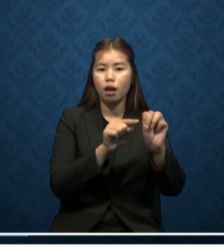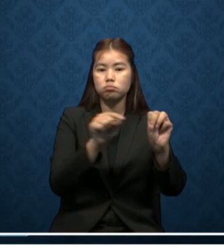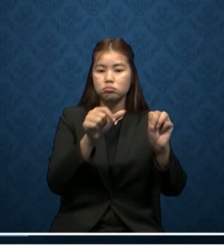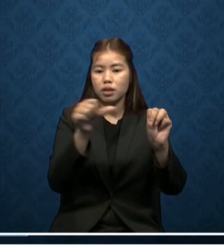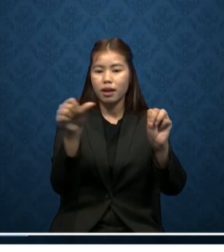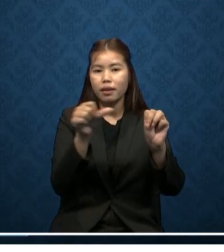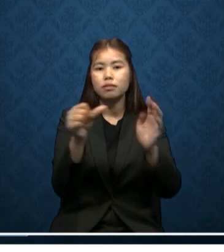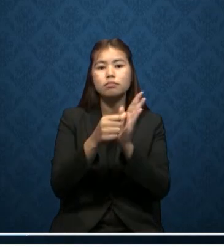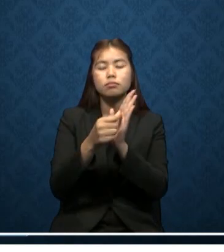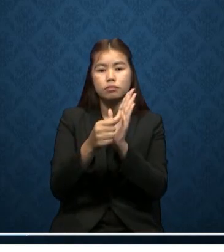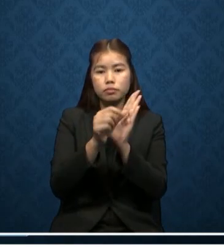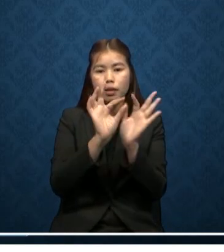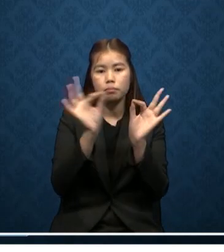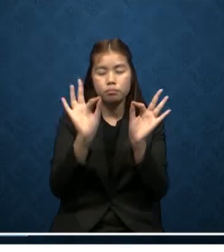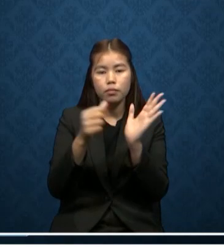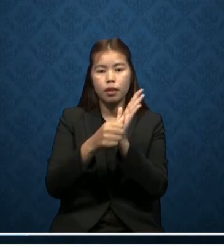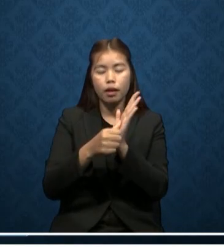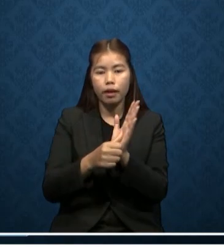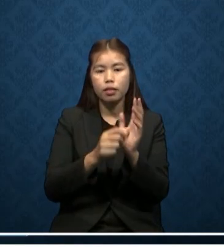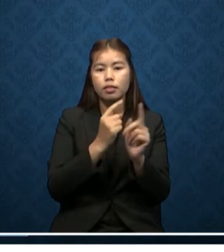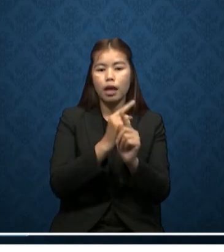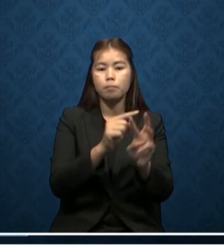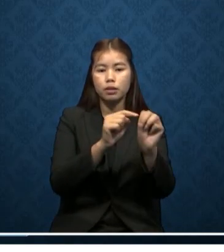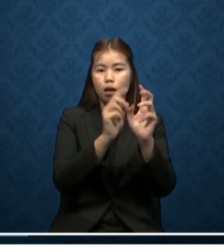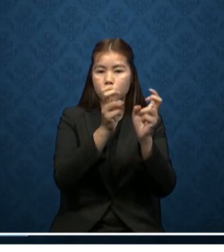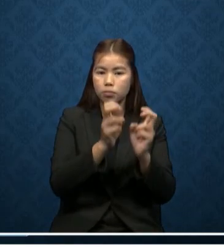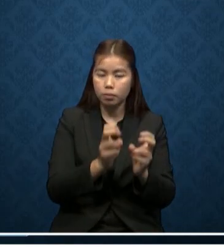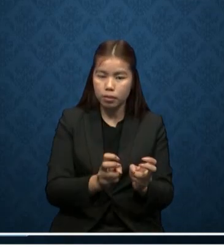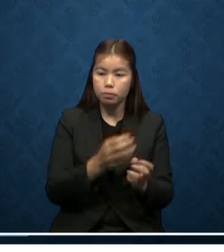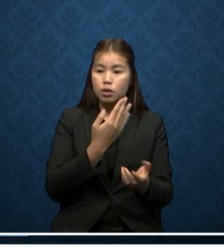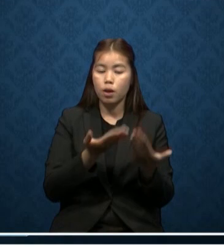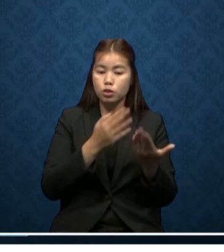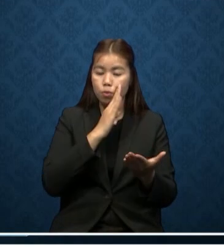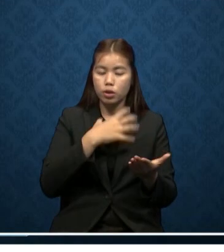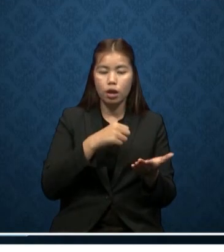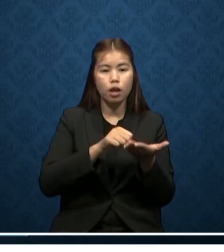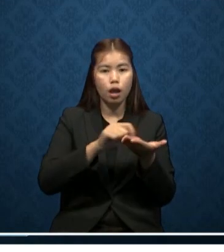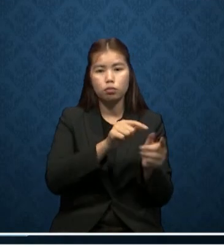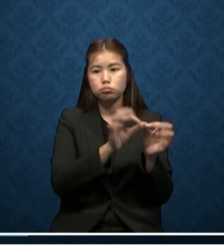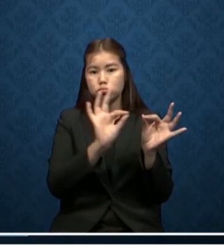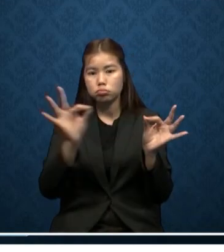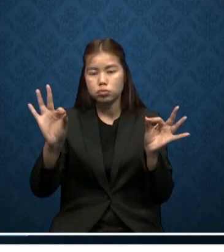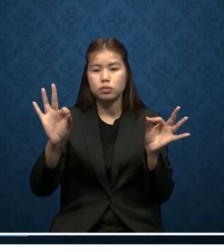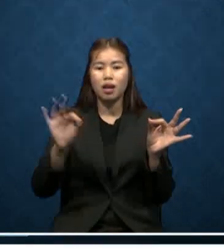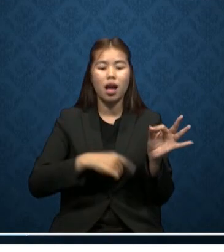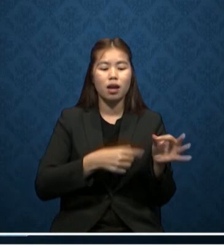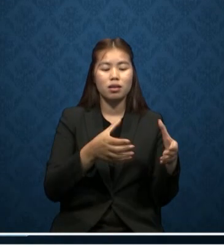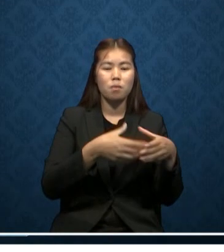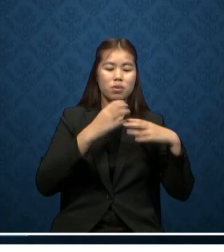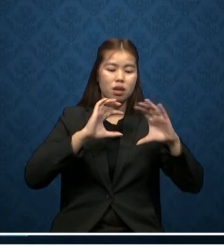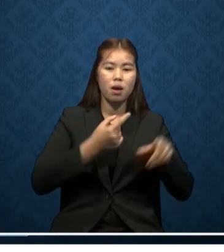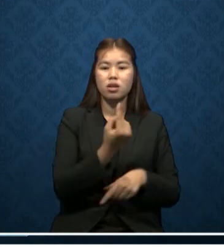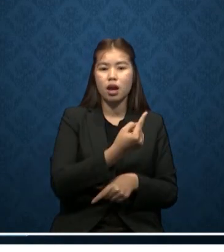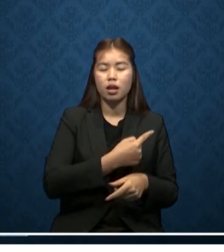แล้วก็กระบวนการแก้ไขต้องเป็นความเห็นพ้องต้องกันนะครับไม่ใช่รัฐบาลเสียงข้างมากจะทำได้ก็ทำไปเลย